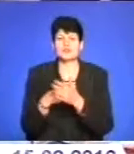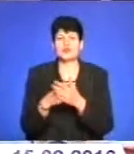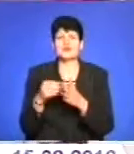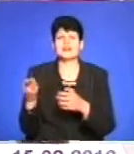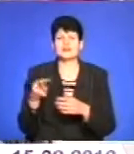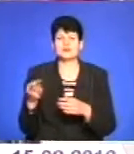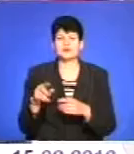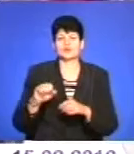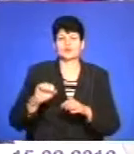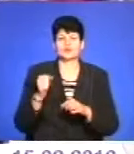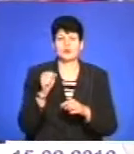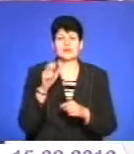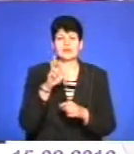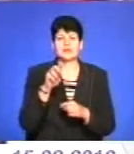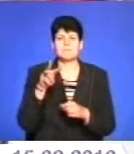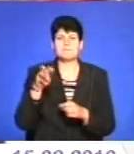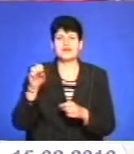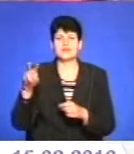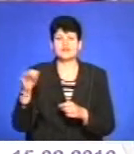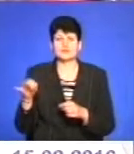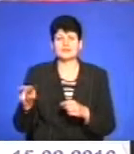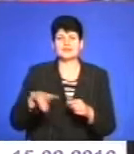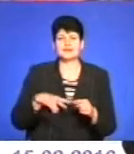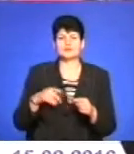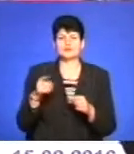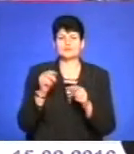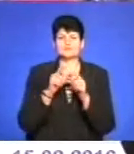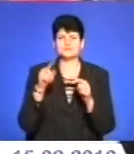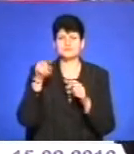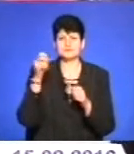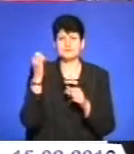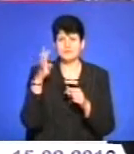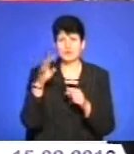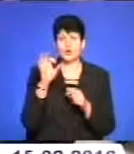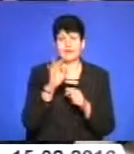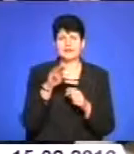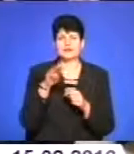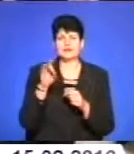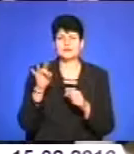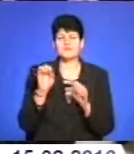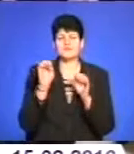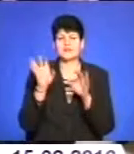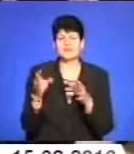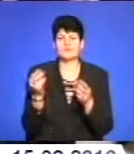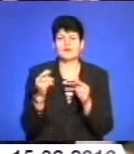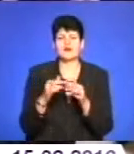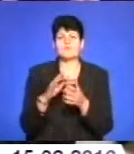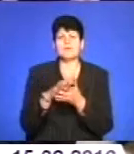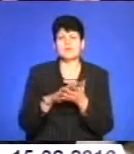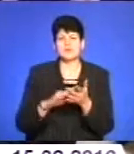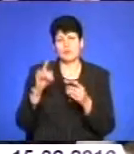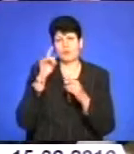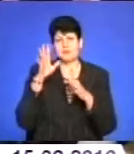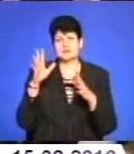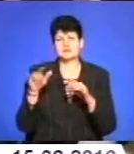побратима Богдана Мельничука, а директор Тернопільської школи номер 14 Олег Тернопільський віддав кошти на подальшу популяризацію